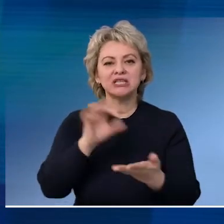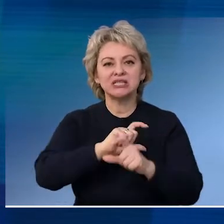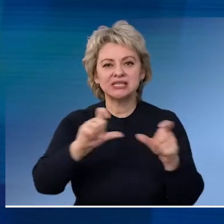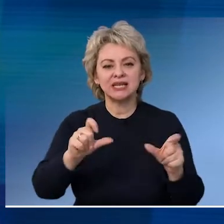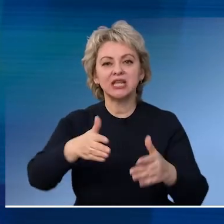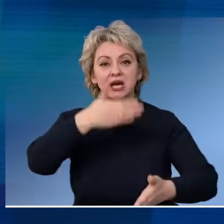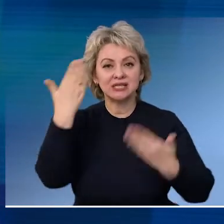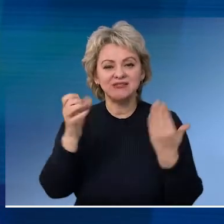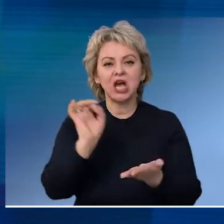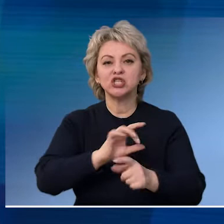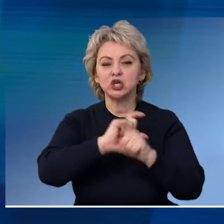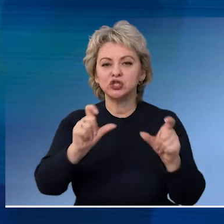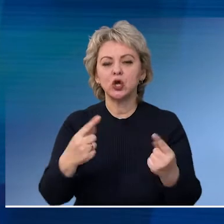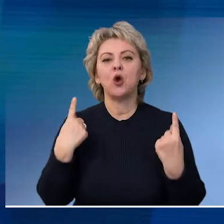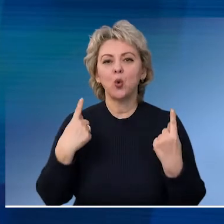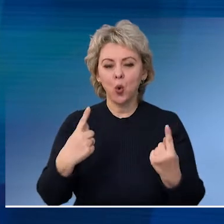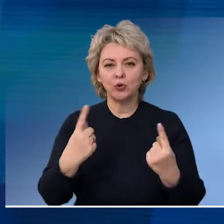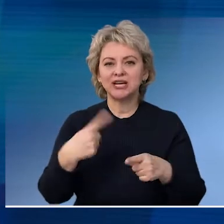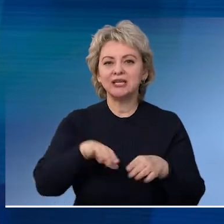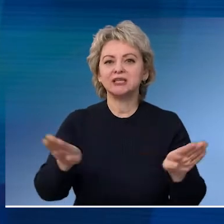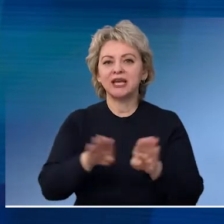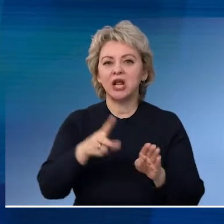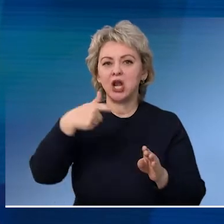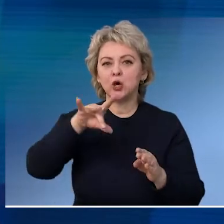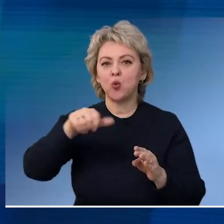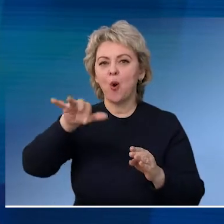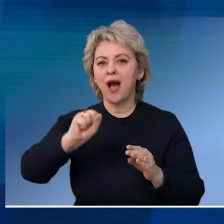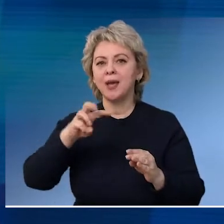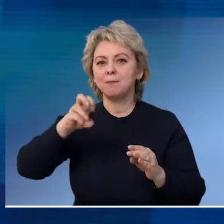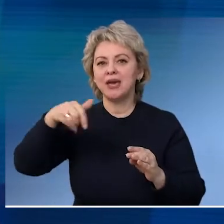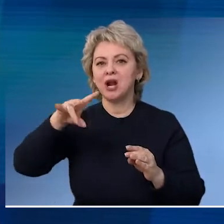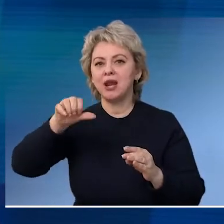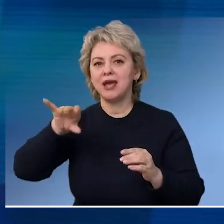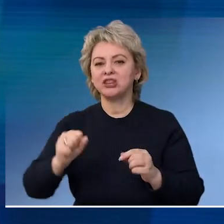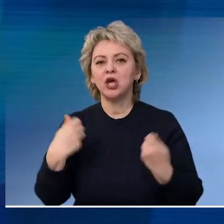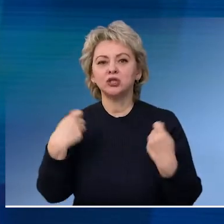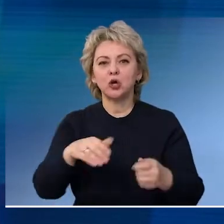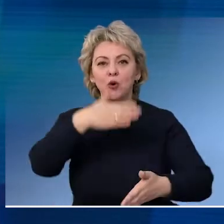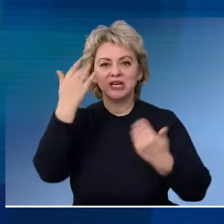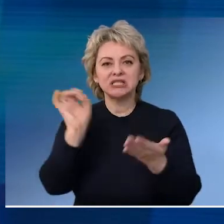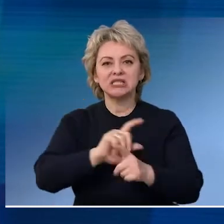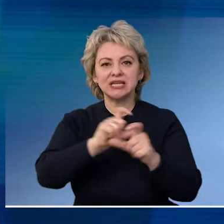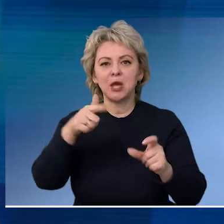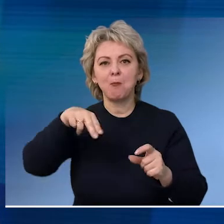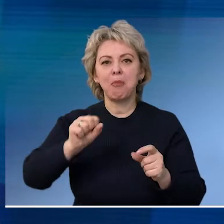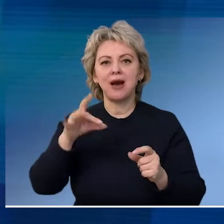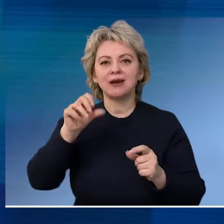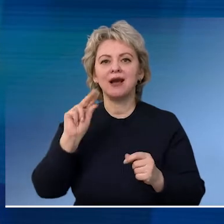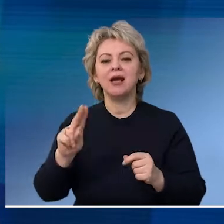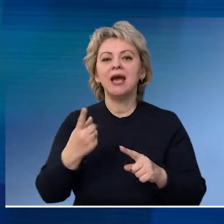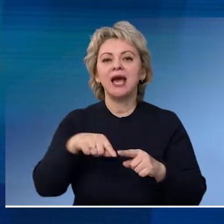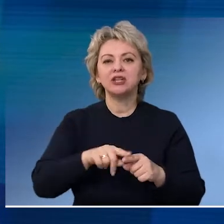торговые центры, торгово-развлекательные центры крупные. Это такие, как Леруа Мерлен, это такие, как торгово-развлекательный центр